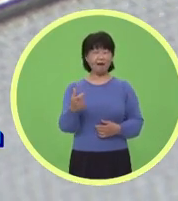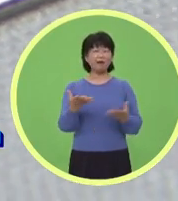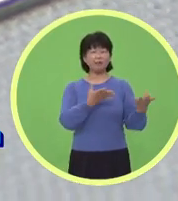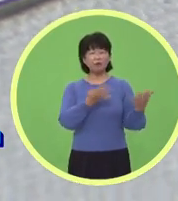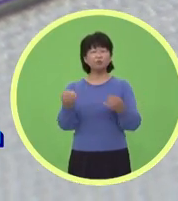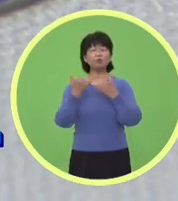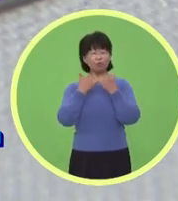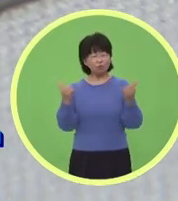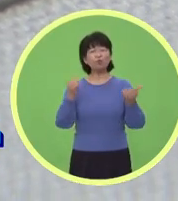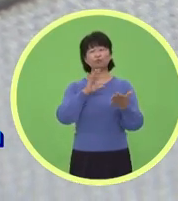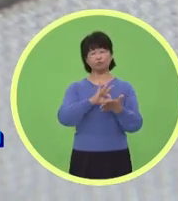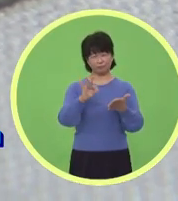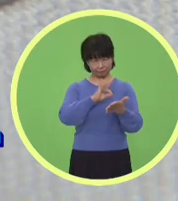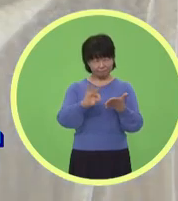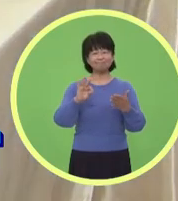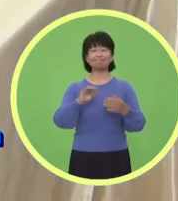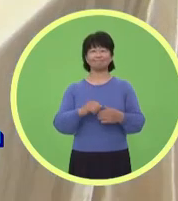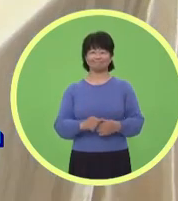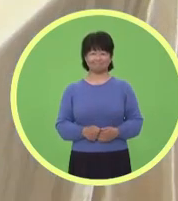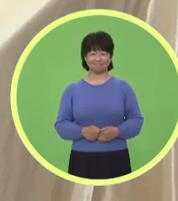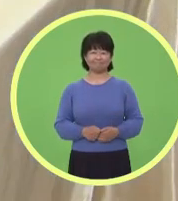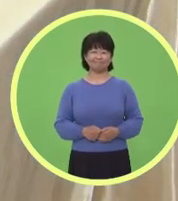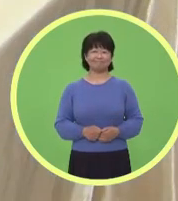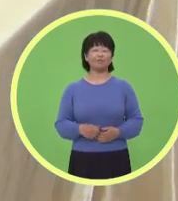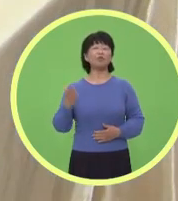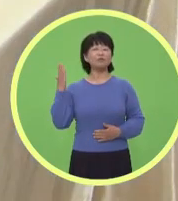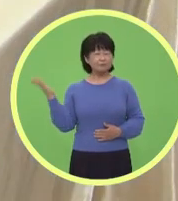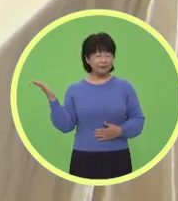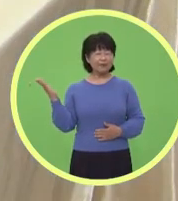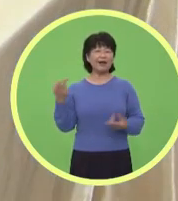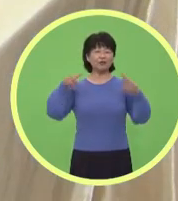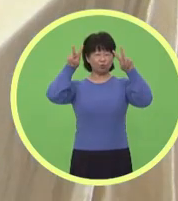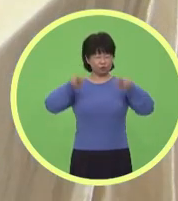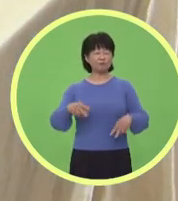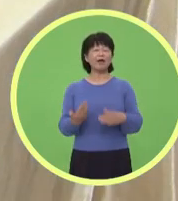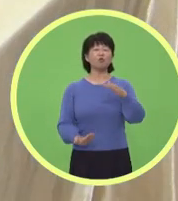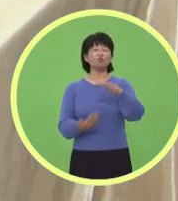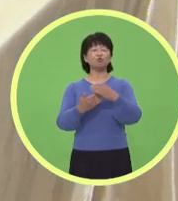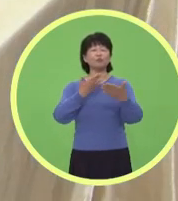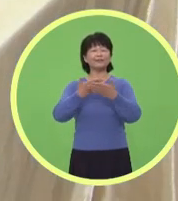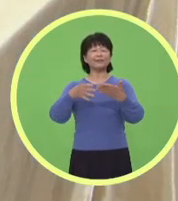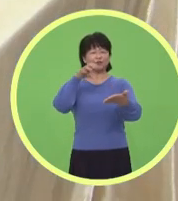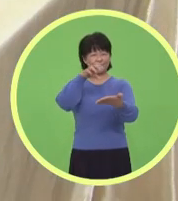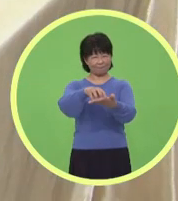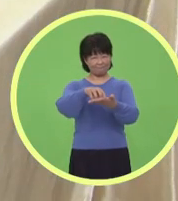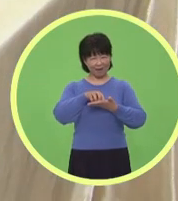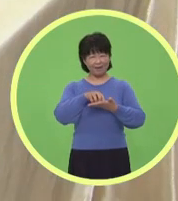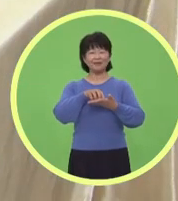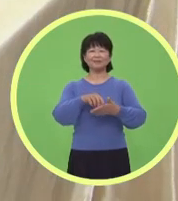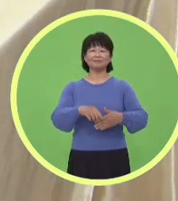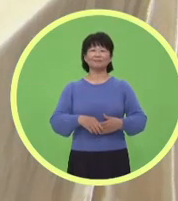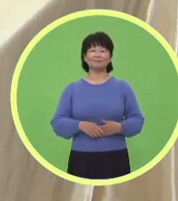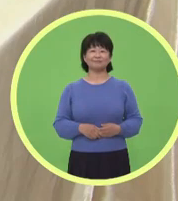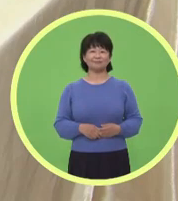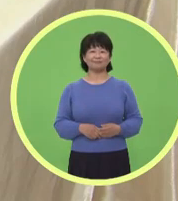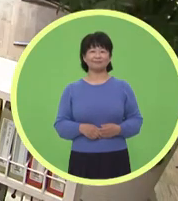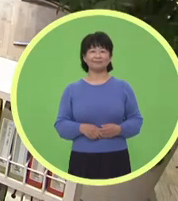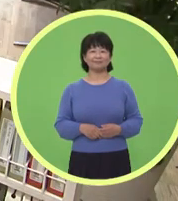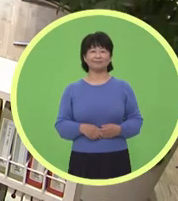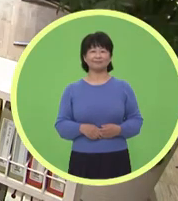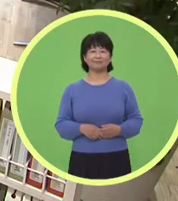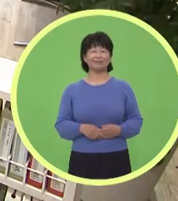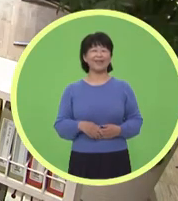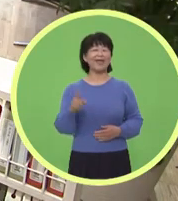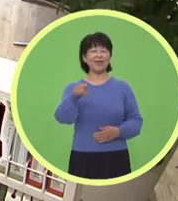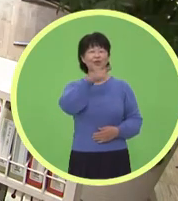の人に愛用していただいています。ちなみにこちらの針は広島グッドデザイン賞を受賞しています。では